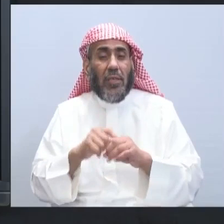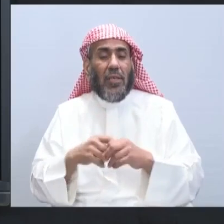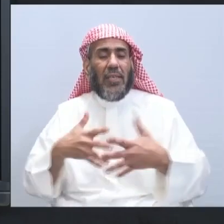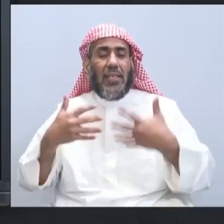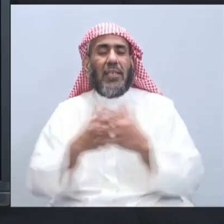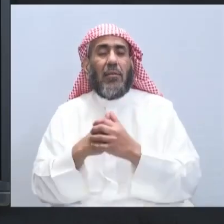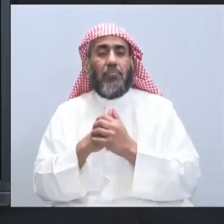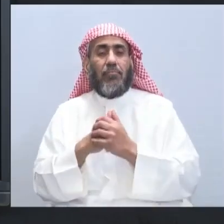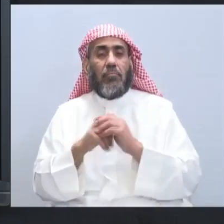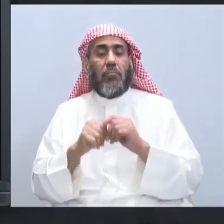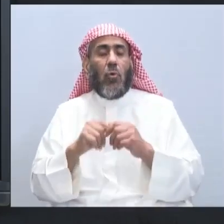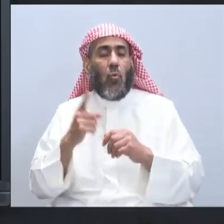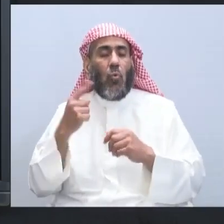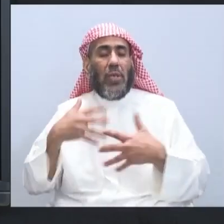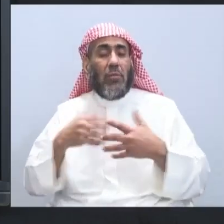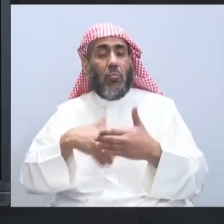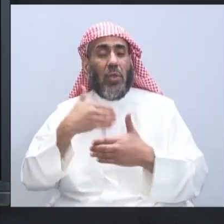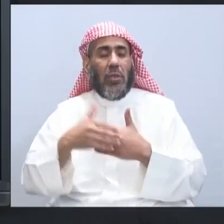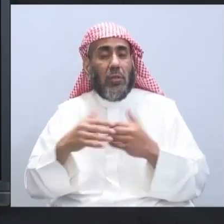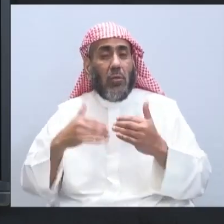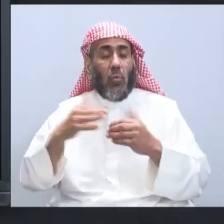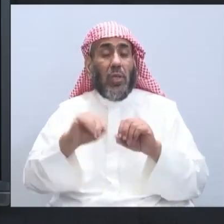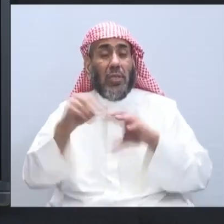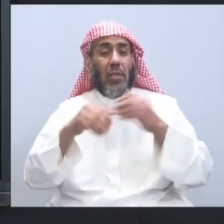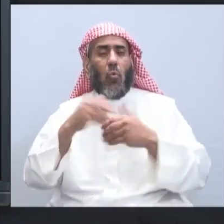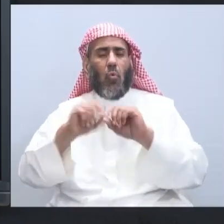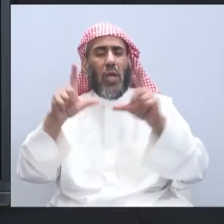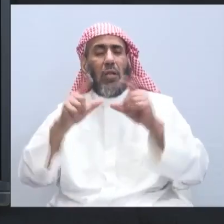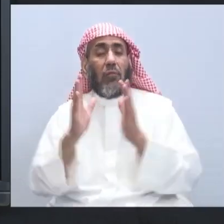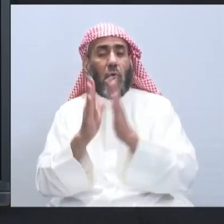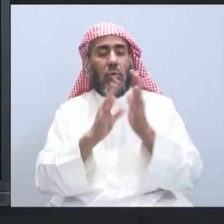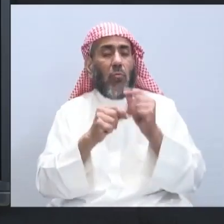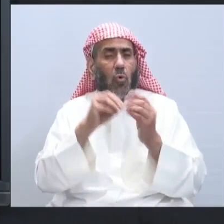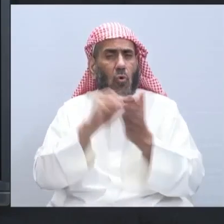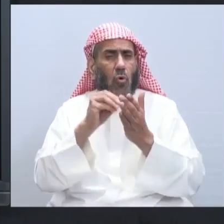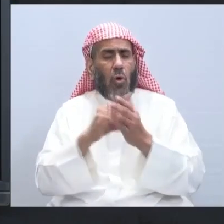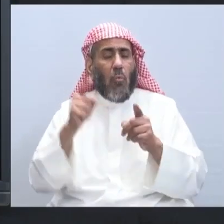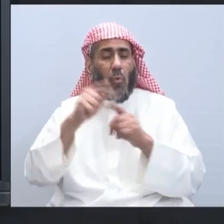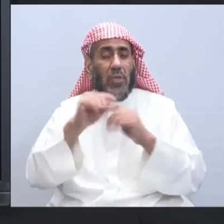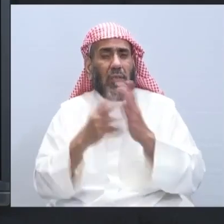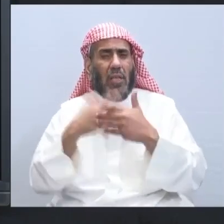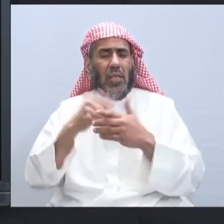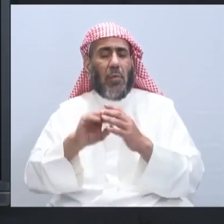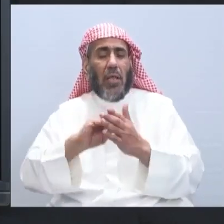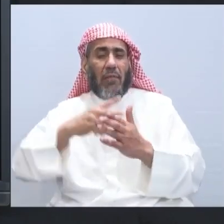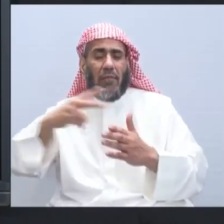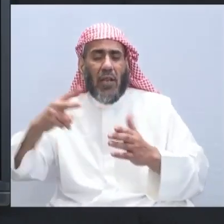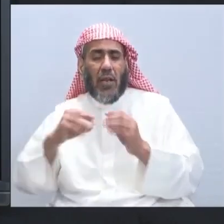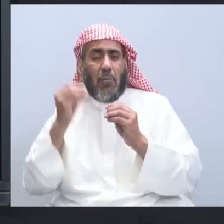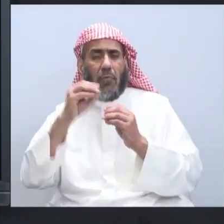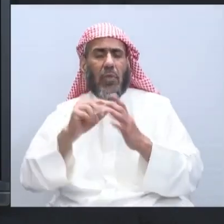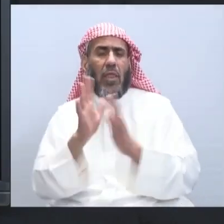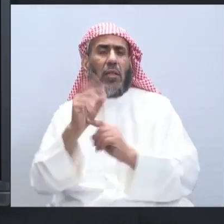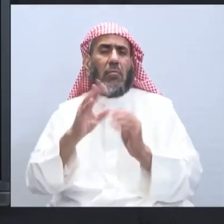التسليه والاستمتاع ثم بعد ذلك تطورت القصه وظهرت في كتب وعرفت لما وصلت عصر الحديث اصبحت فن معروف